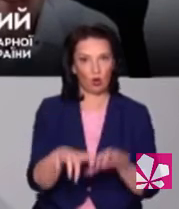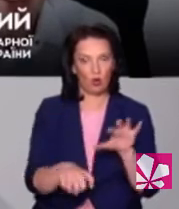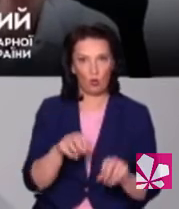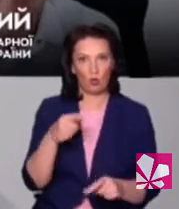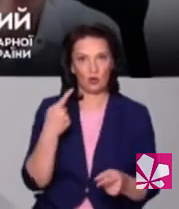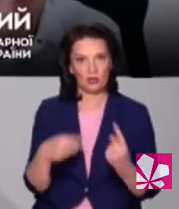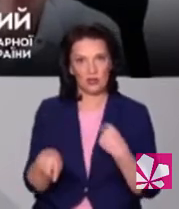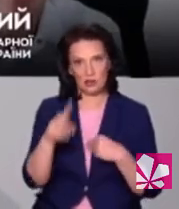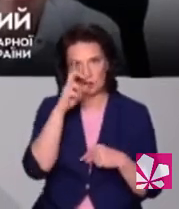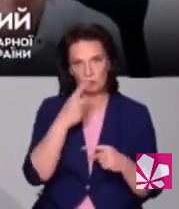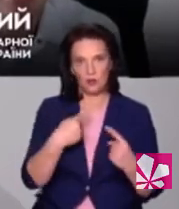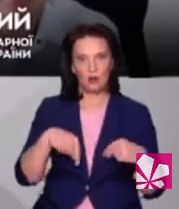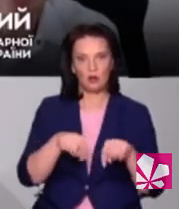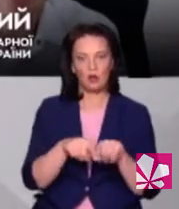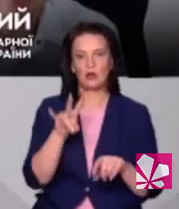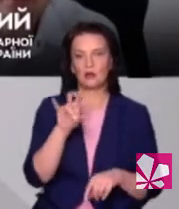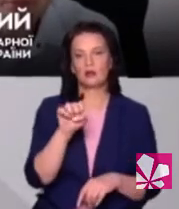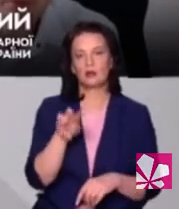іншими країнами нам